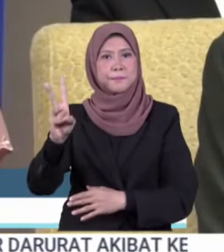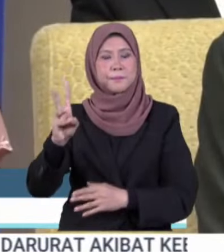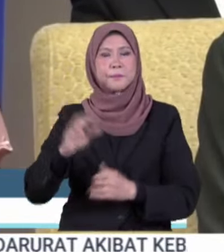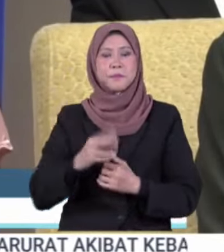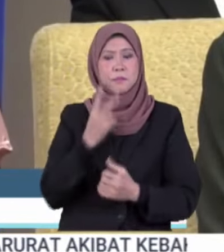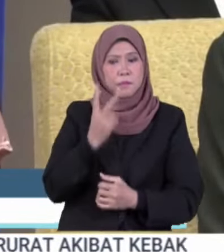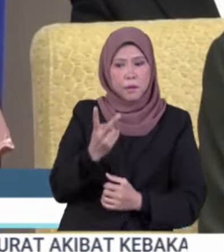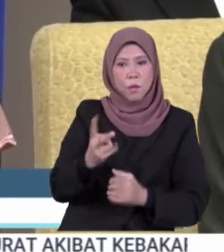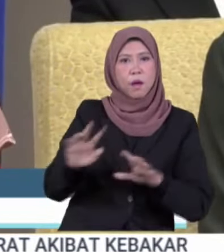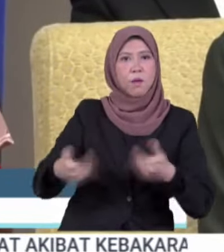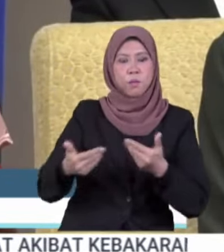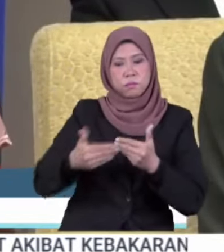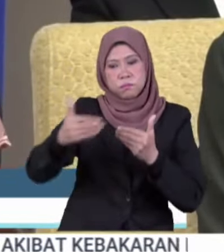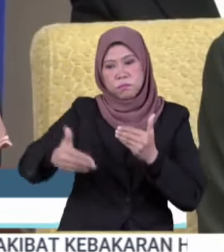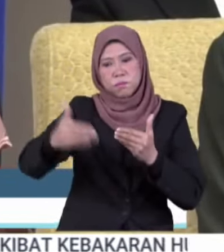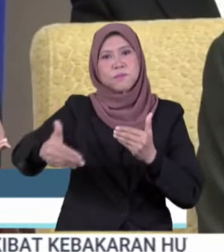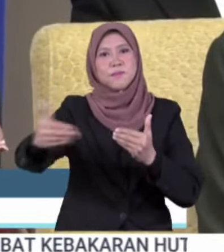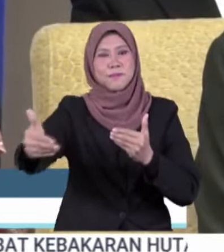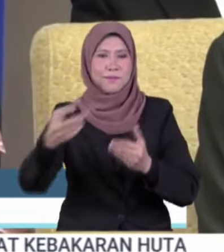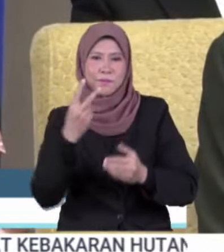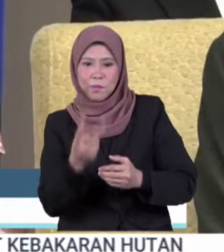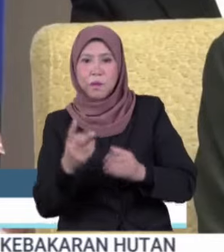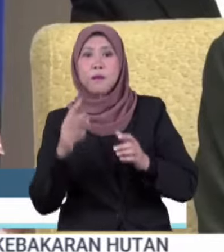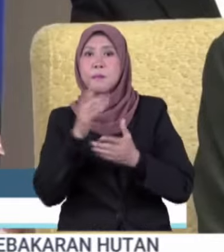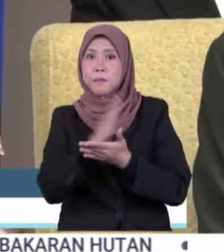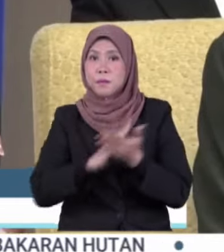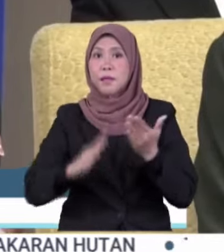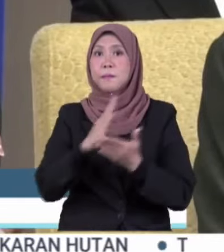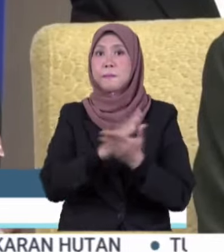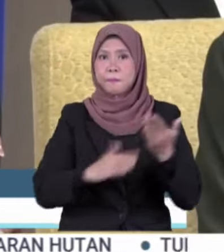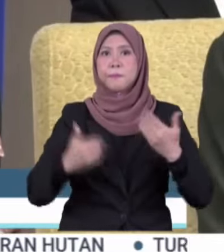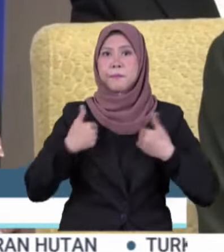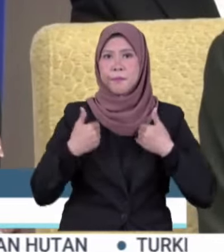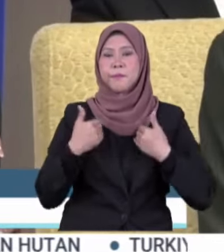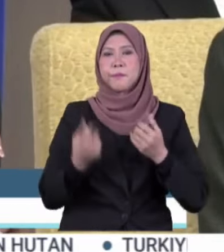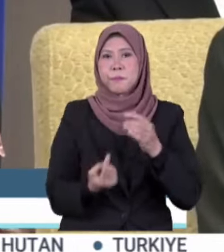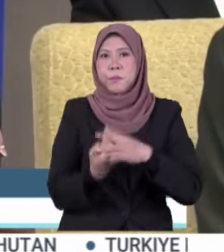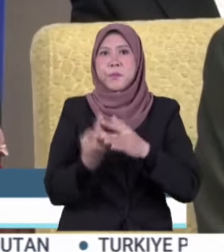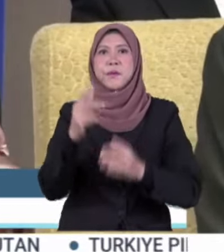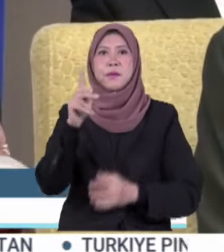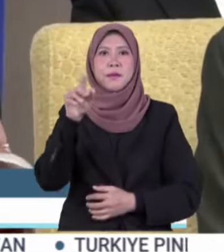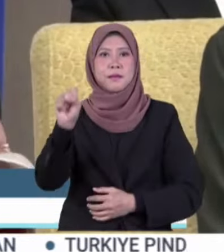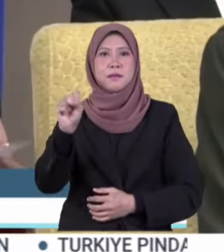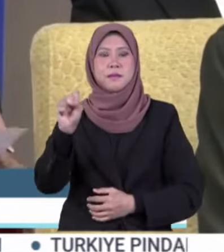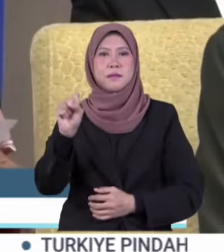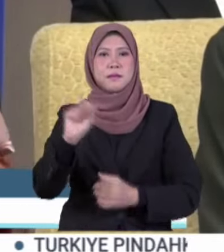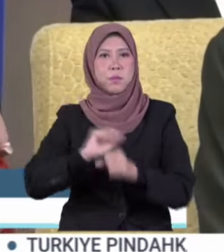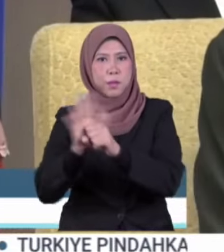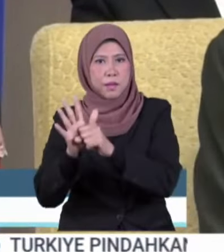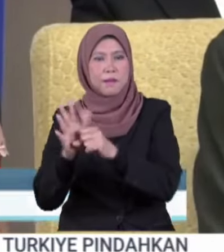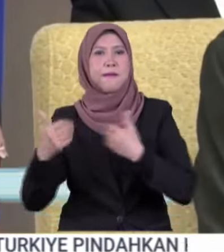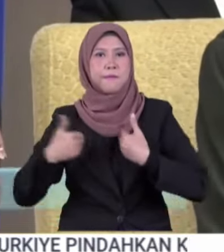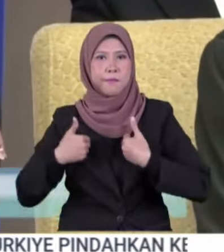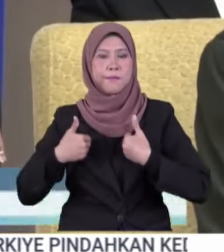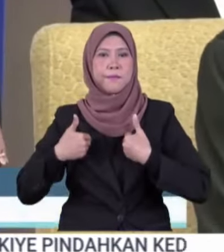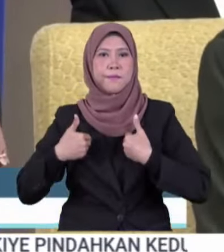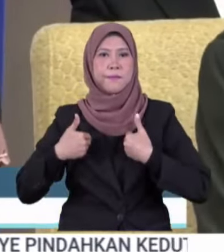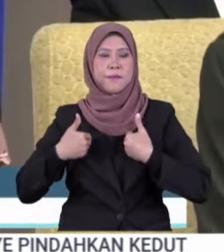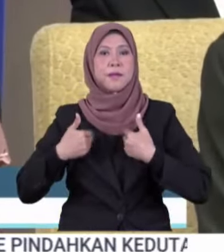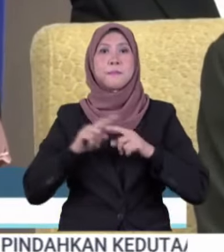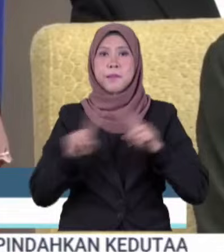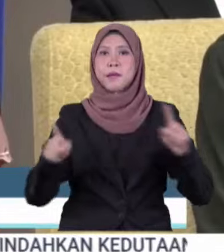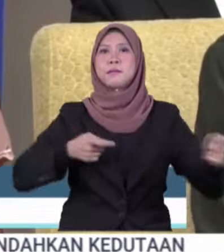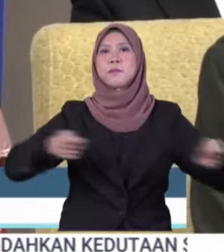nak tengok lagi perkembangan-perkembangan sebab ada lagi kes-kes yang kita temui dan walaupun masih